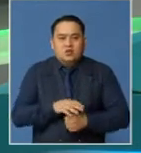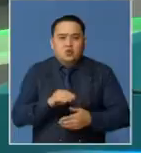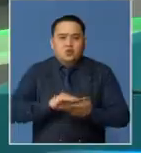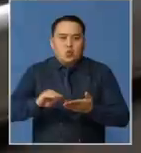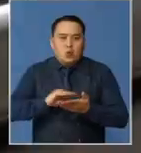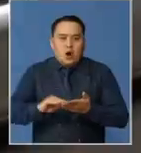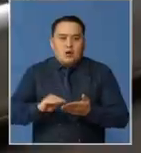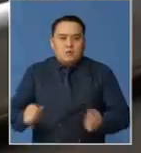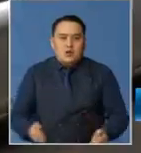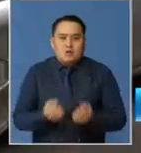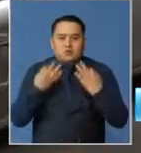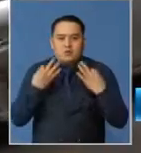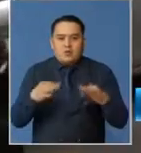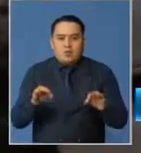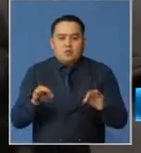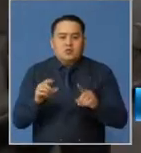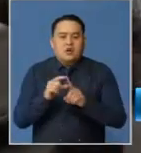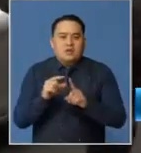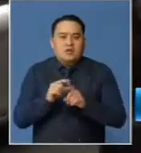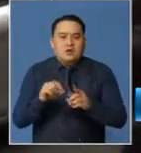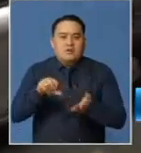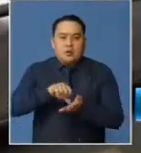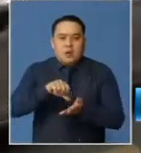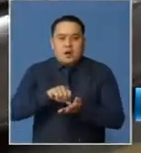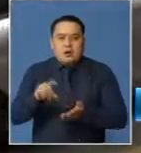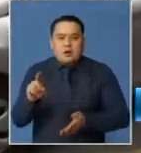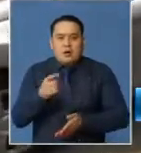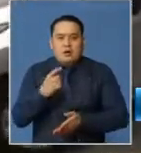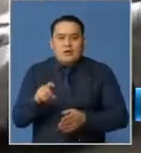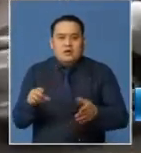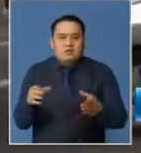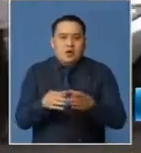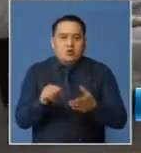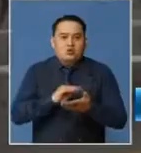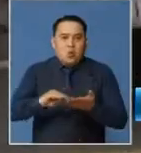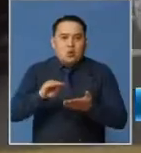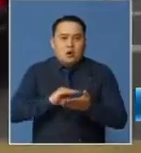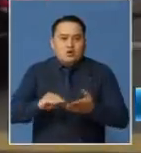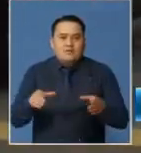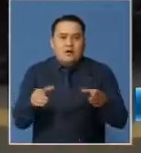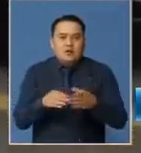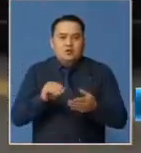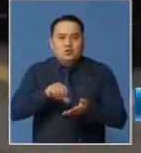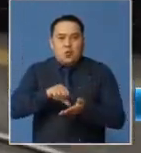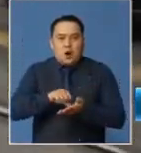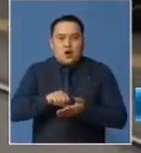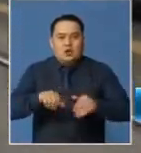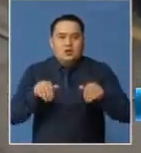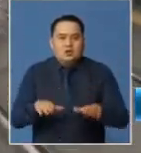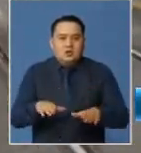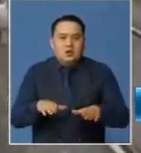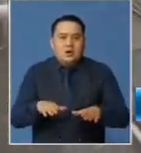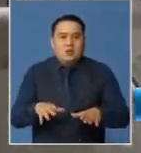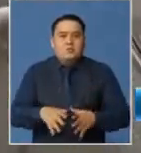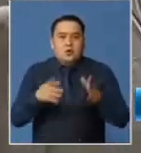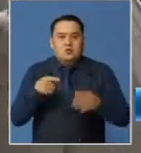информации и в поддержку свободы слова. Мероприятие организовано Хорватским союзом журналистов. Таким образом, представители СМИ решили